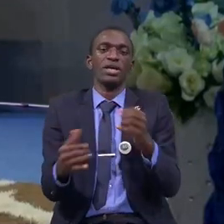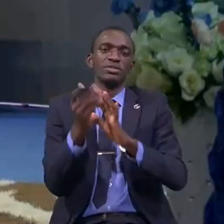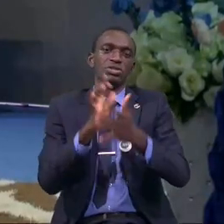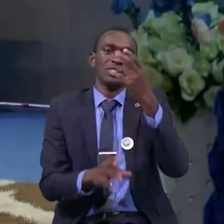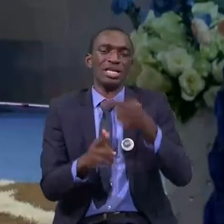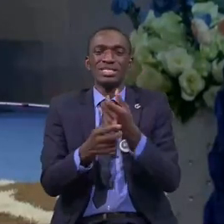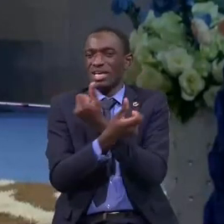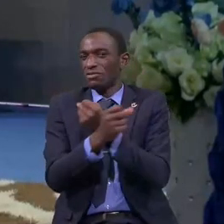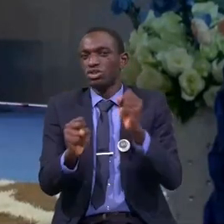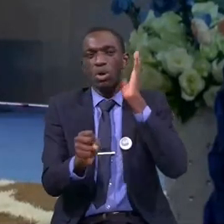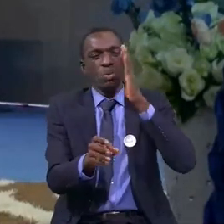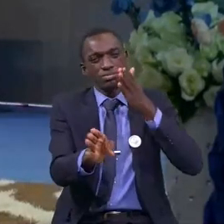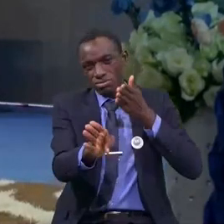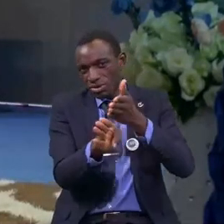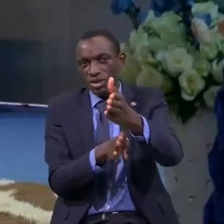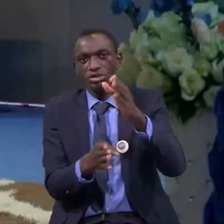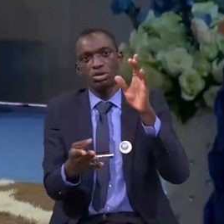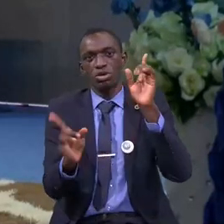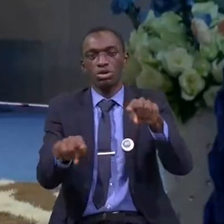Le salut te parviendra directement ce soir.